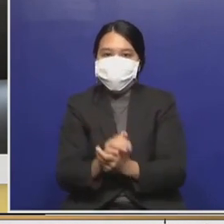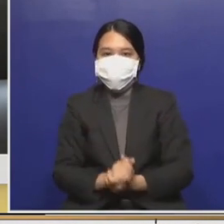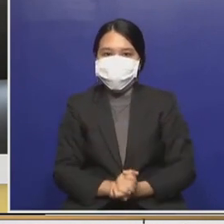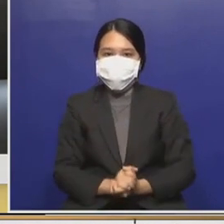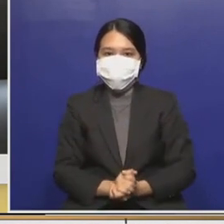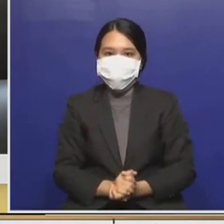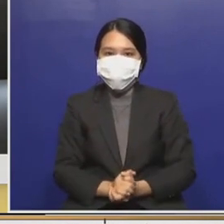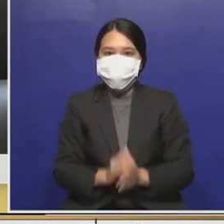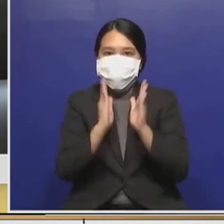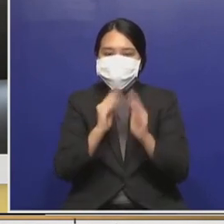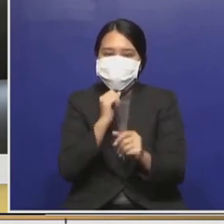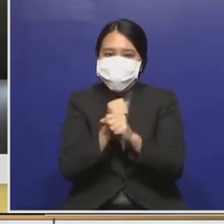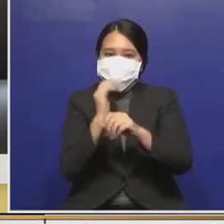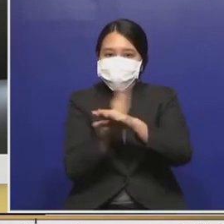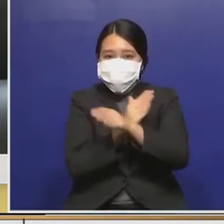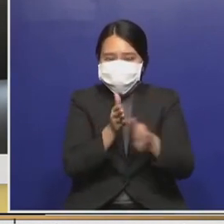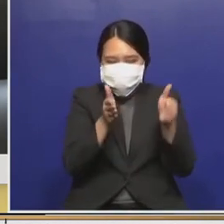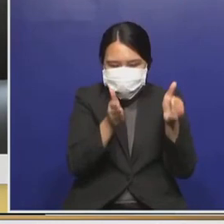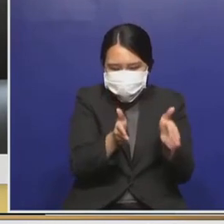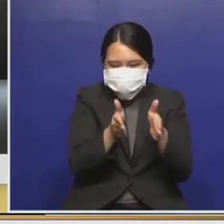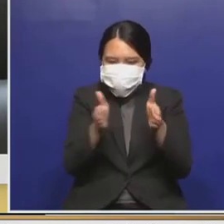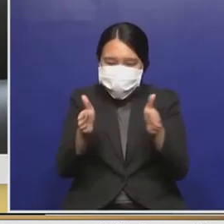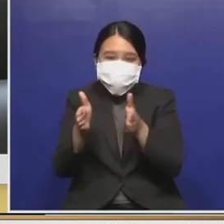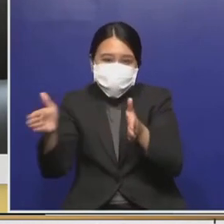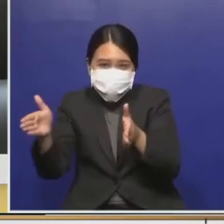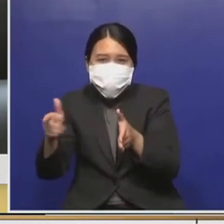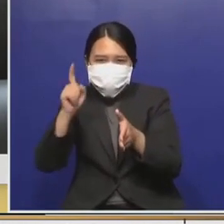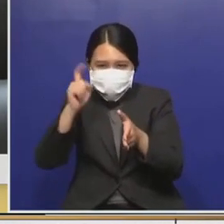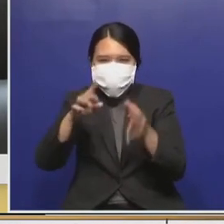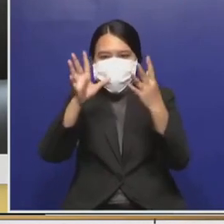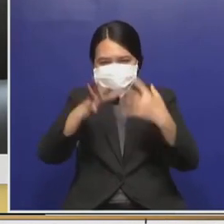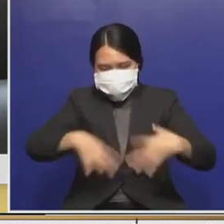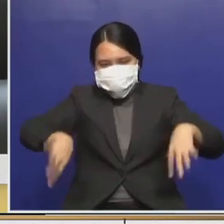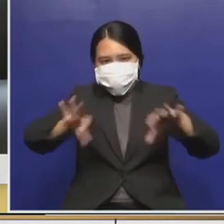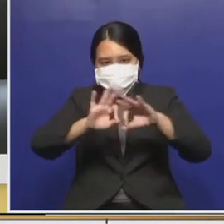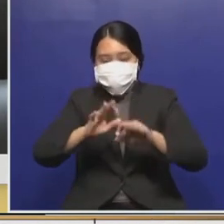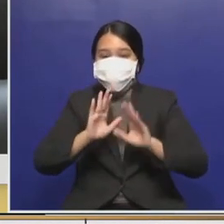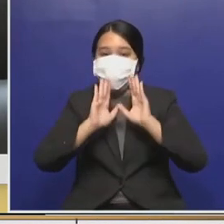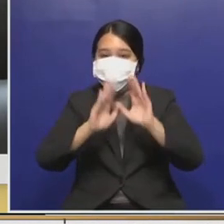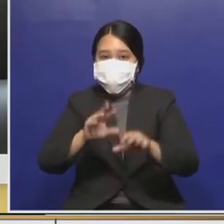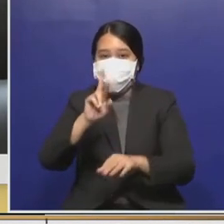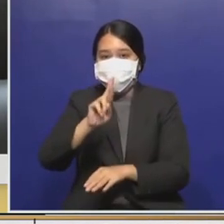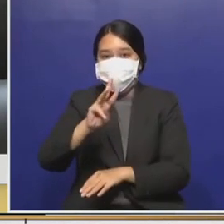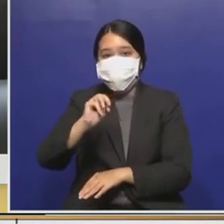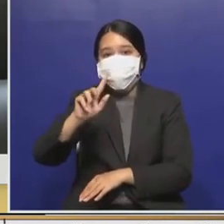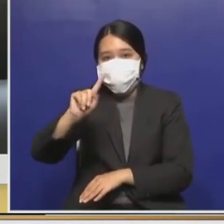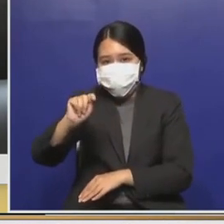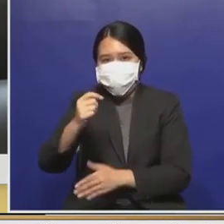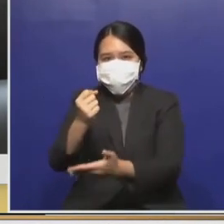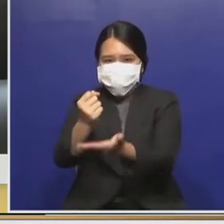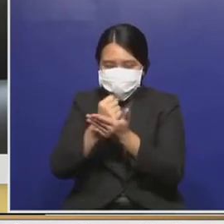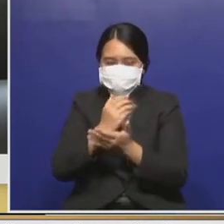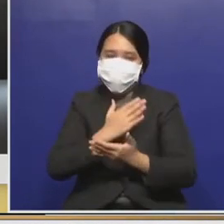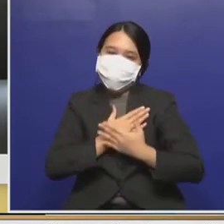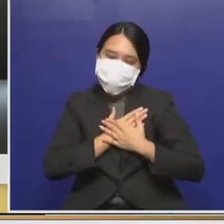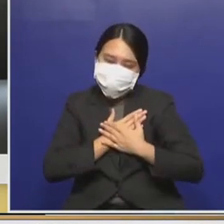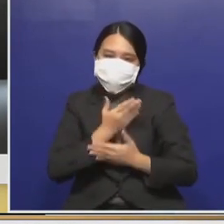ลายเลกๆน้อยสำคญที่สุดฐานลาของประเทศฝากทรัตีช่วยที่รัของผมนะครับ ผมรกท่าน